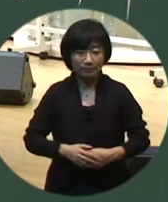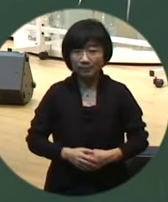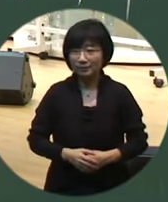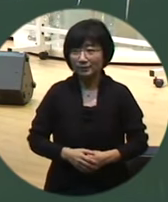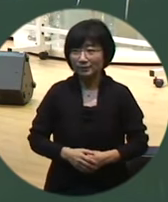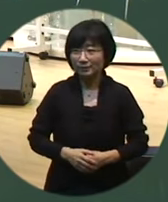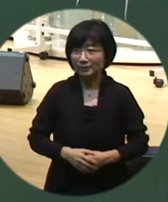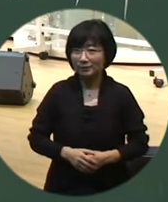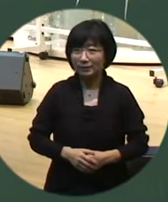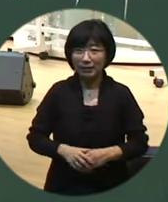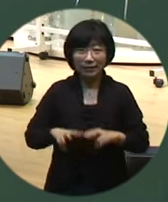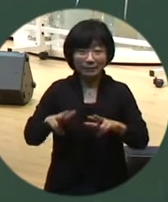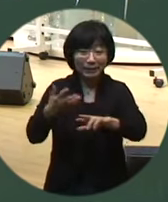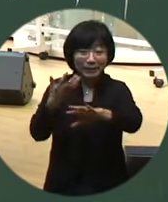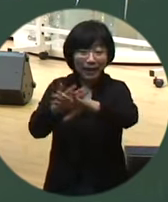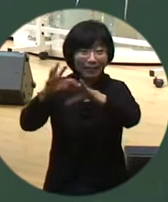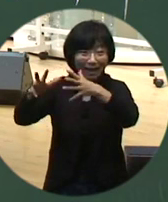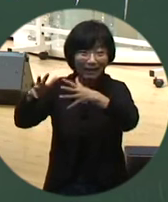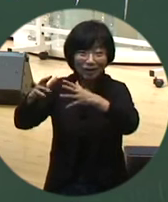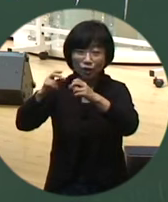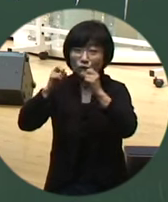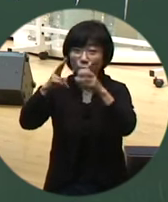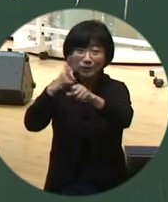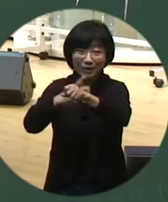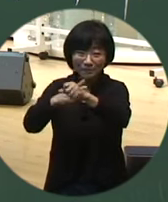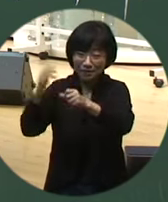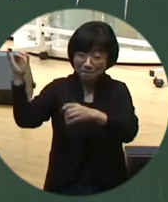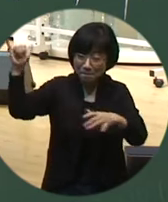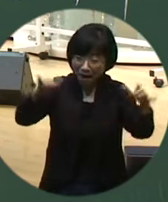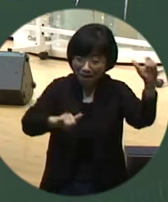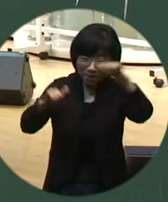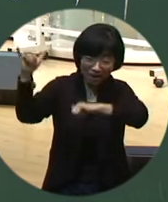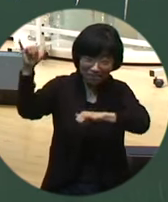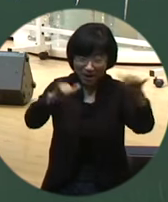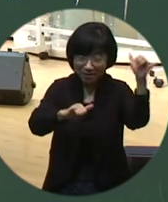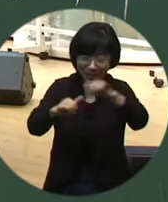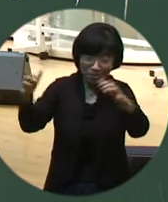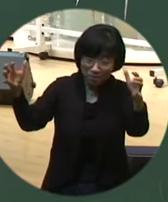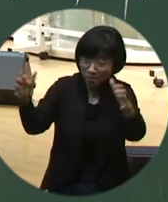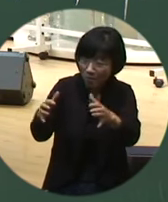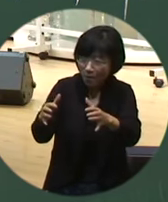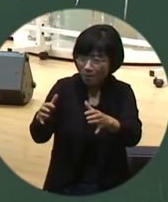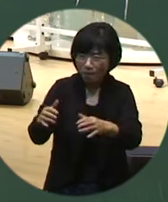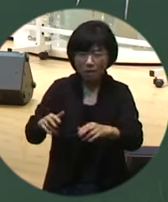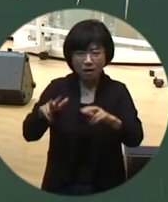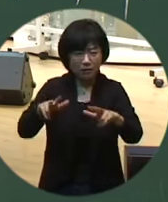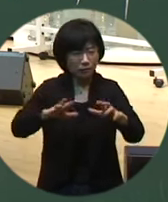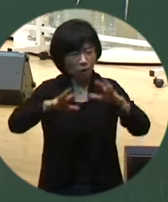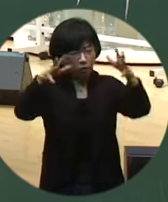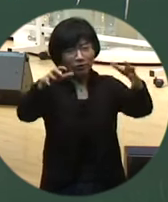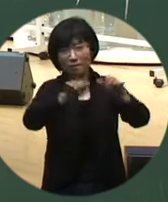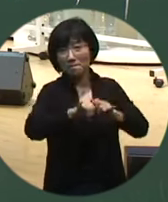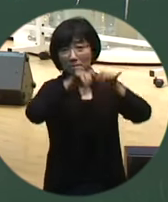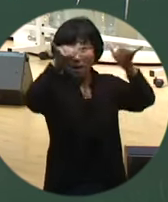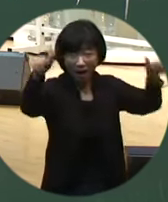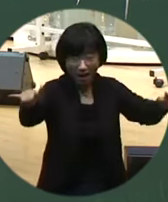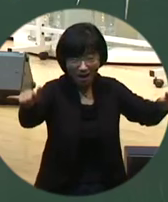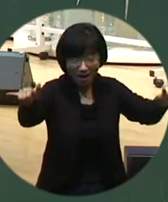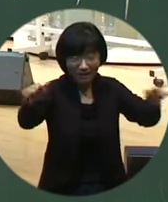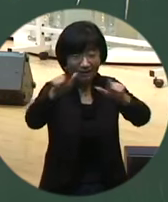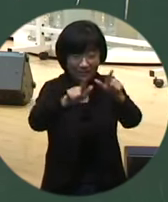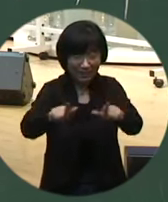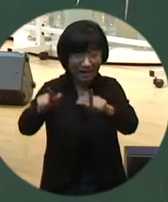지금 들어오시는데요. 우리 선교사님들이 전 세계에 흩어져 있죠. Now we have missionaries coming into Korea. We have missionaries scattered throughout the world. 그 선교사님을 위해서